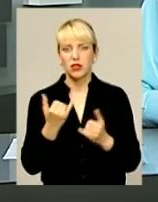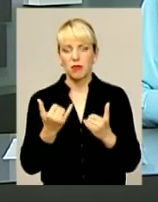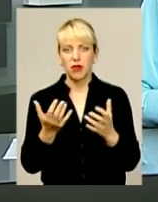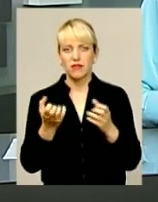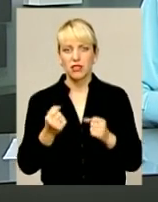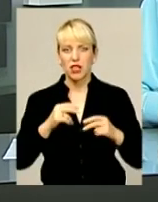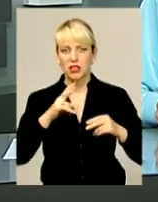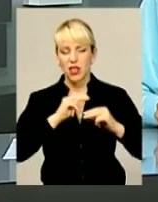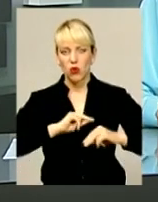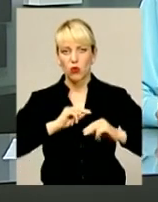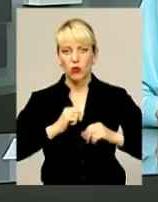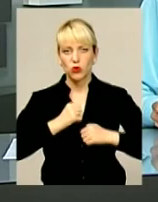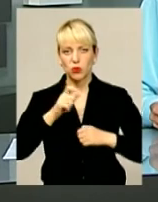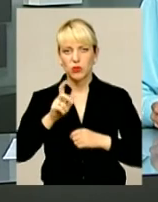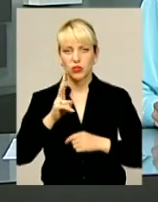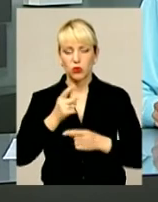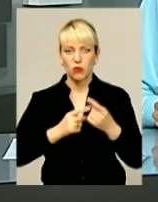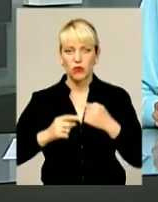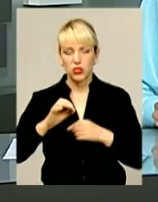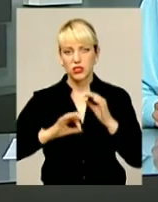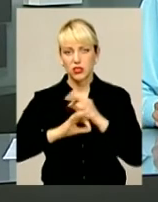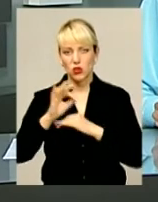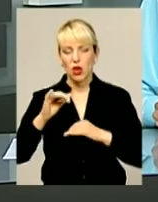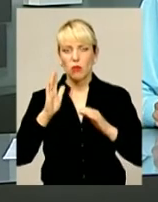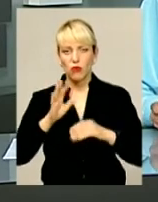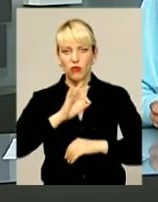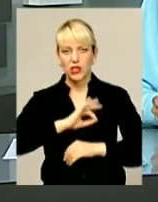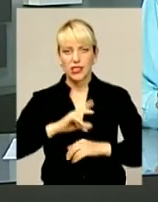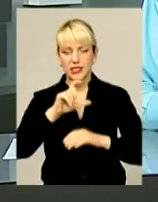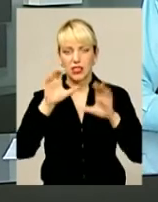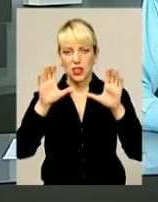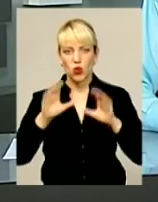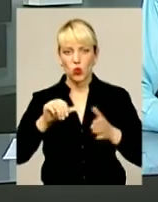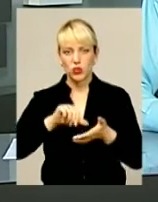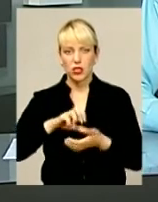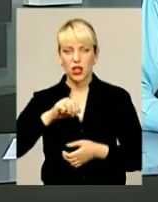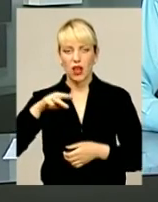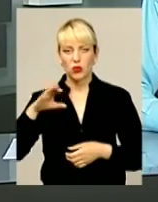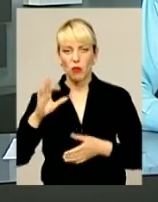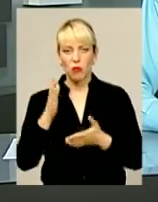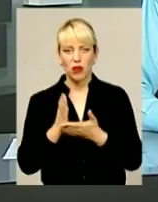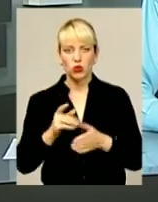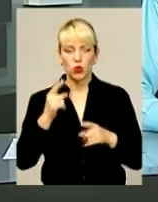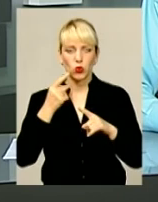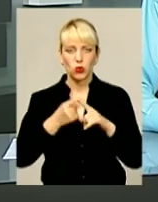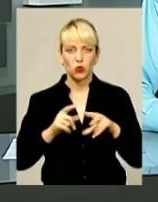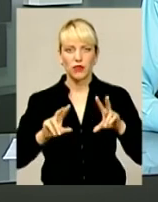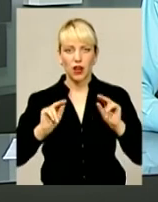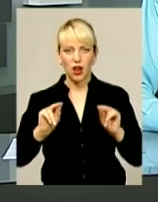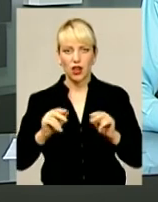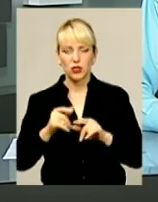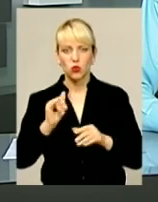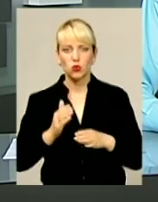який повернувся зі Сходу, роботодавцю буде вигідно. За законом, учасники антитерористичної операції мають додаткові гарантії у